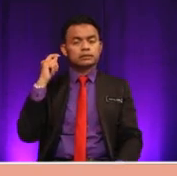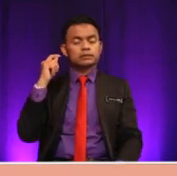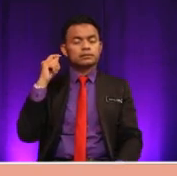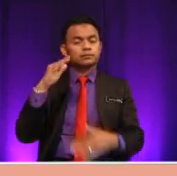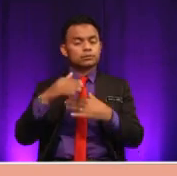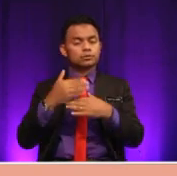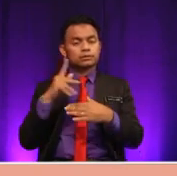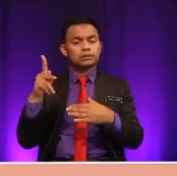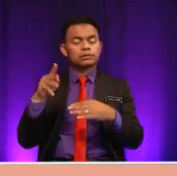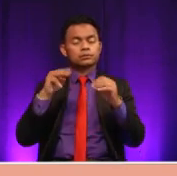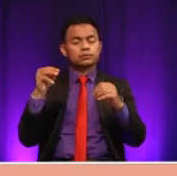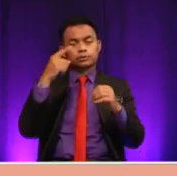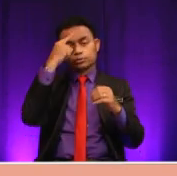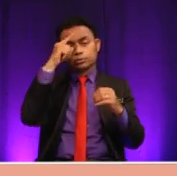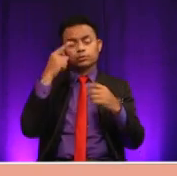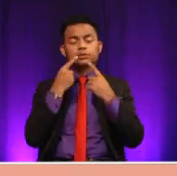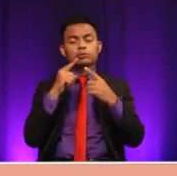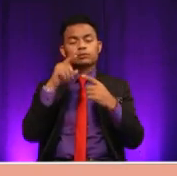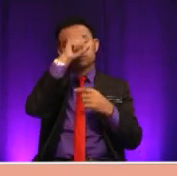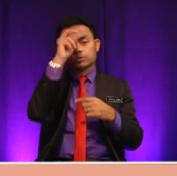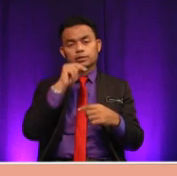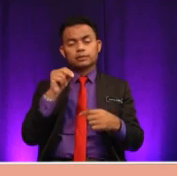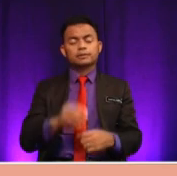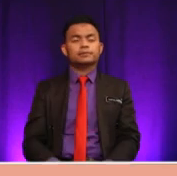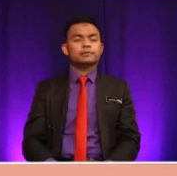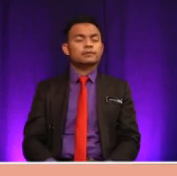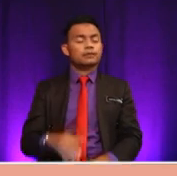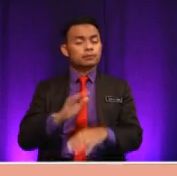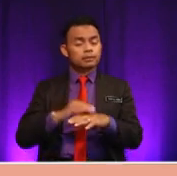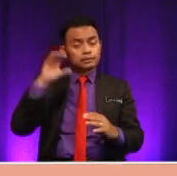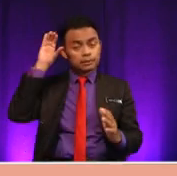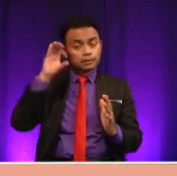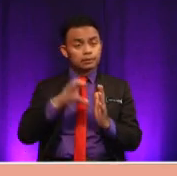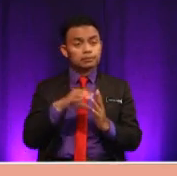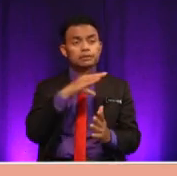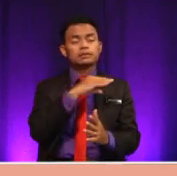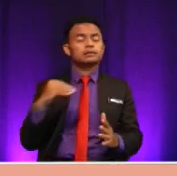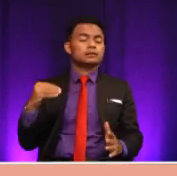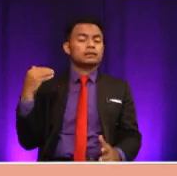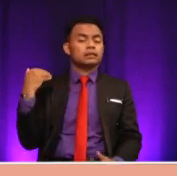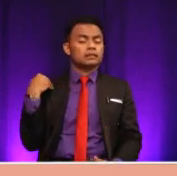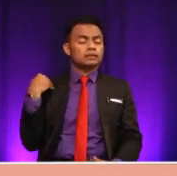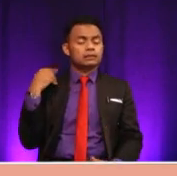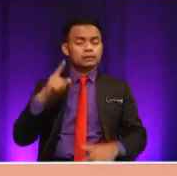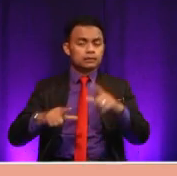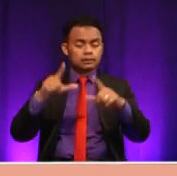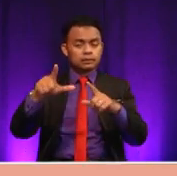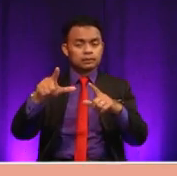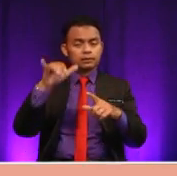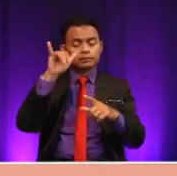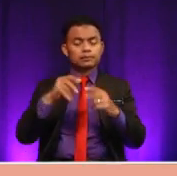objektif soalnya banyak gambar aja Dan mungkin mengeluarkan presiden ataupun pernyataan